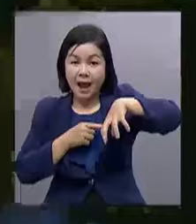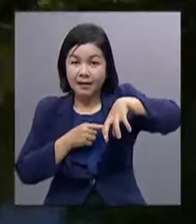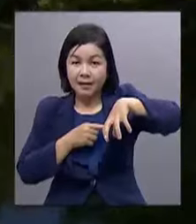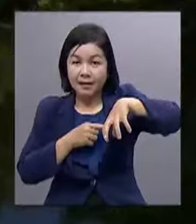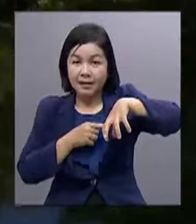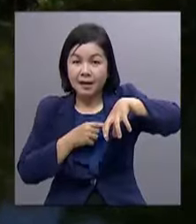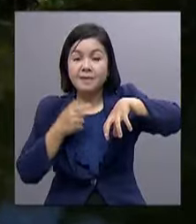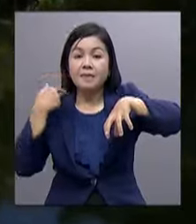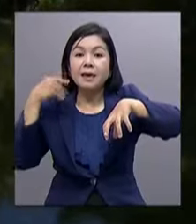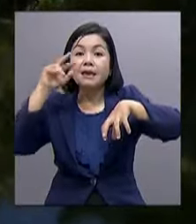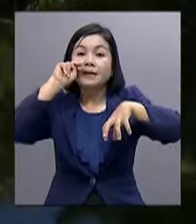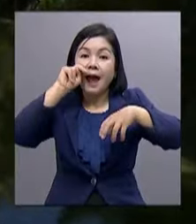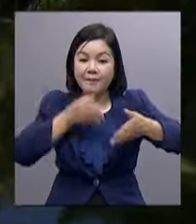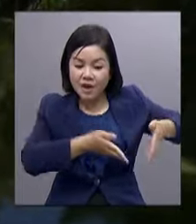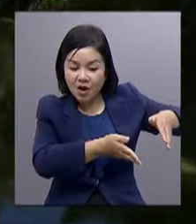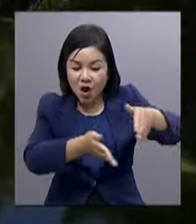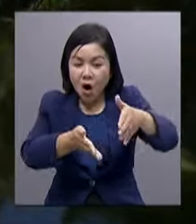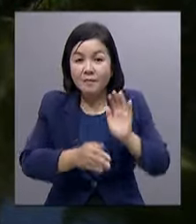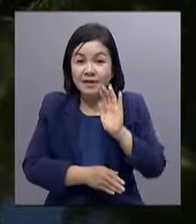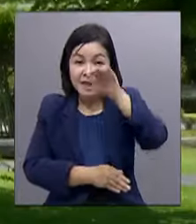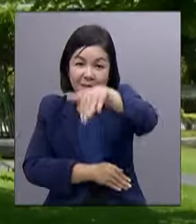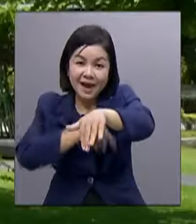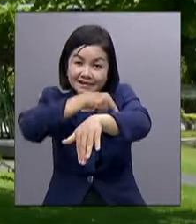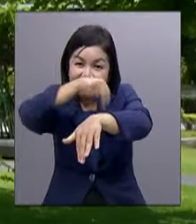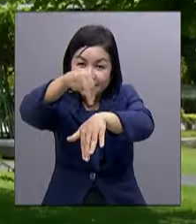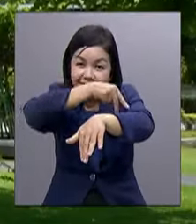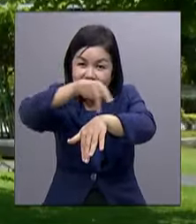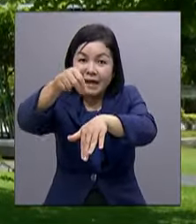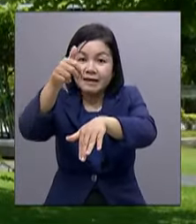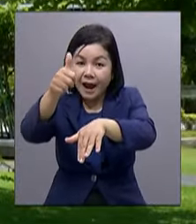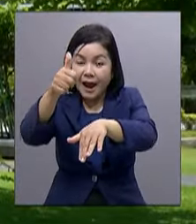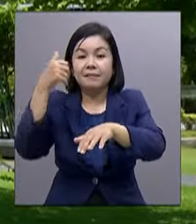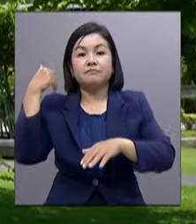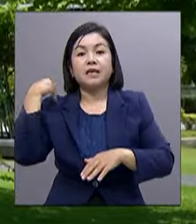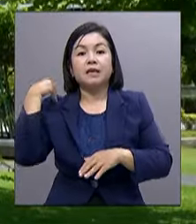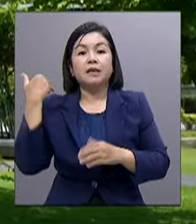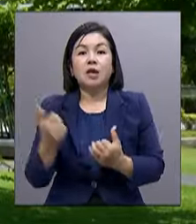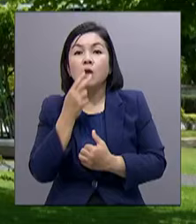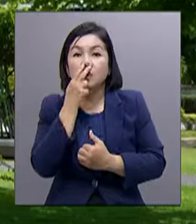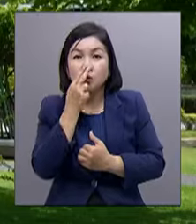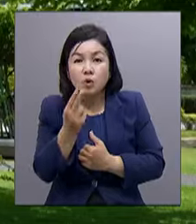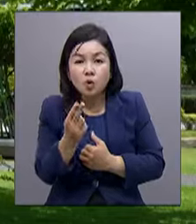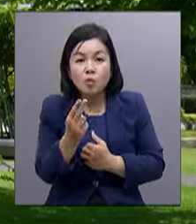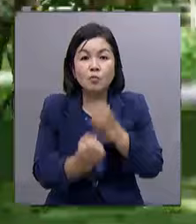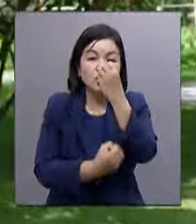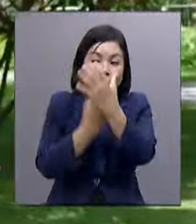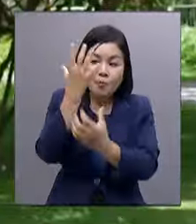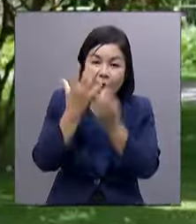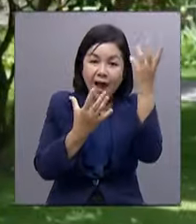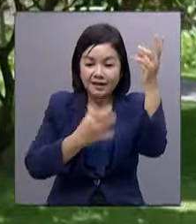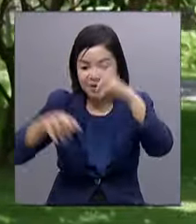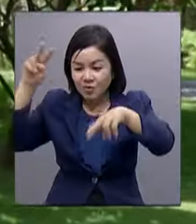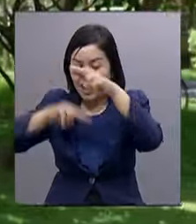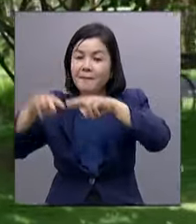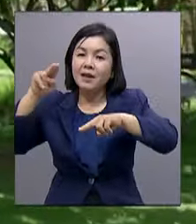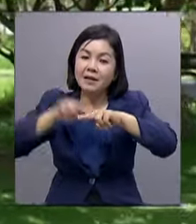องมีสะพานเล็กๆสามารถเดินได้ก็นอกจากที่เราจะดูสวนมานั่งปิ